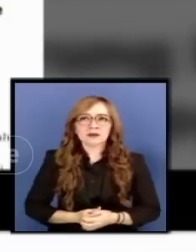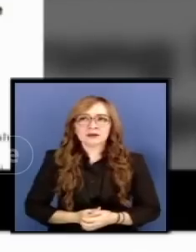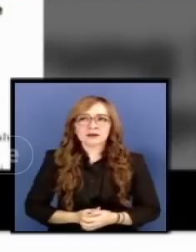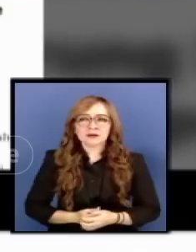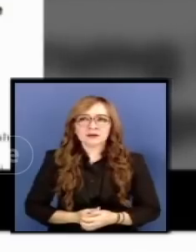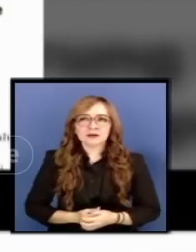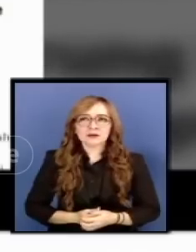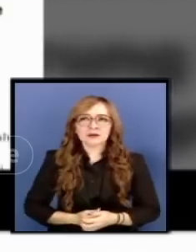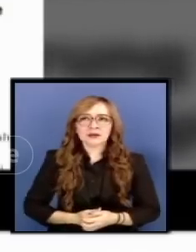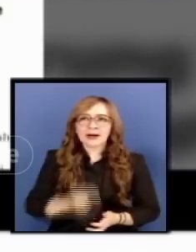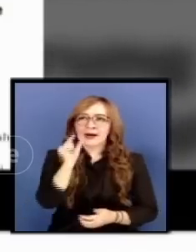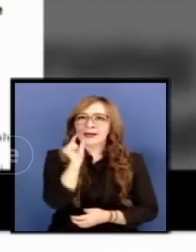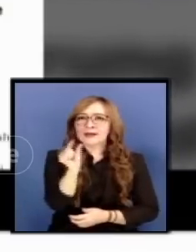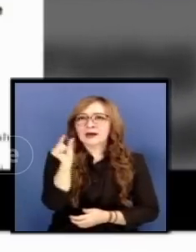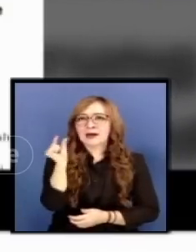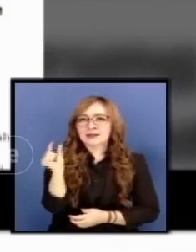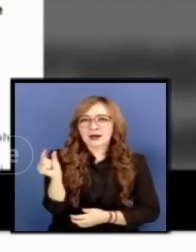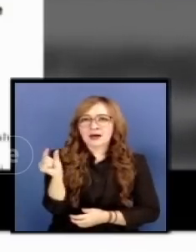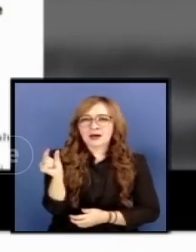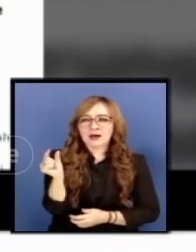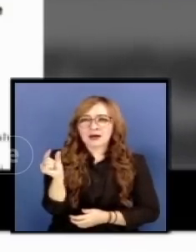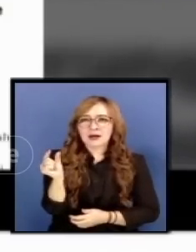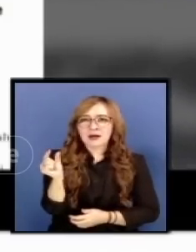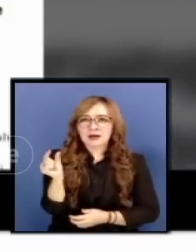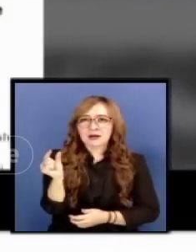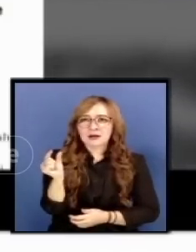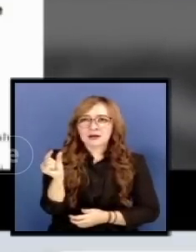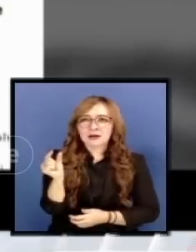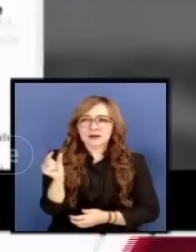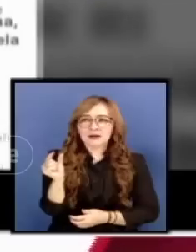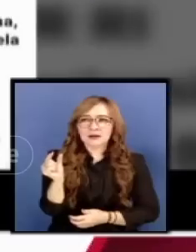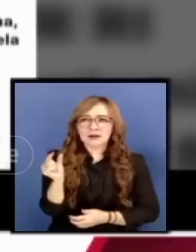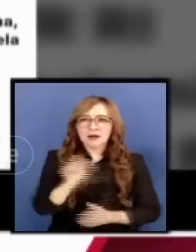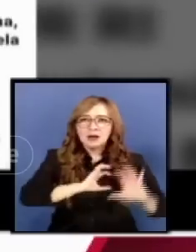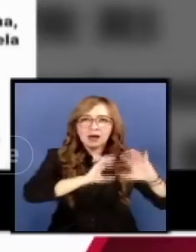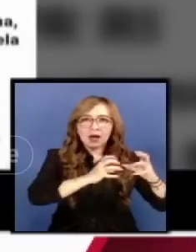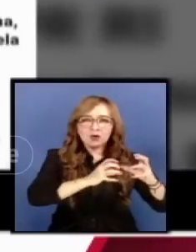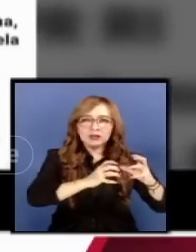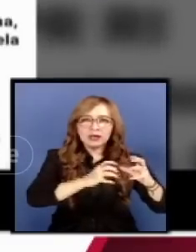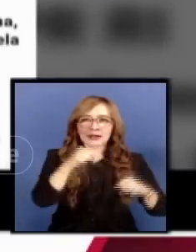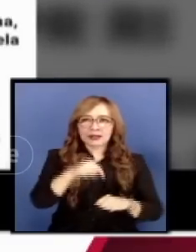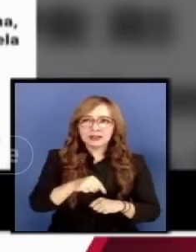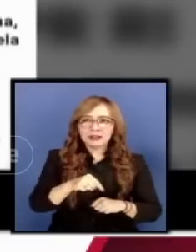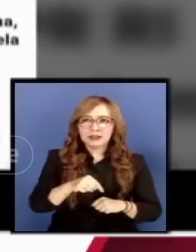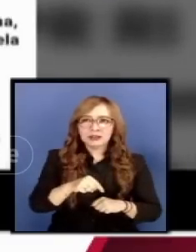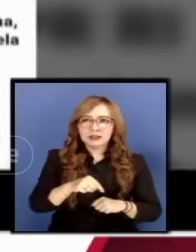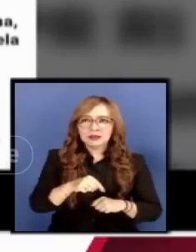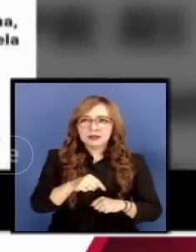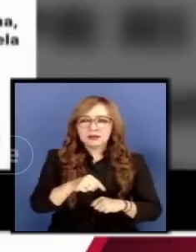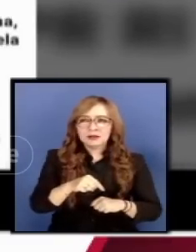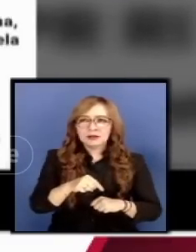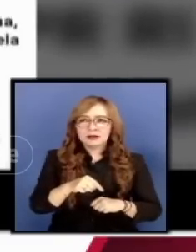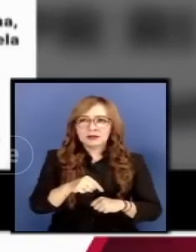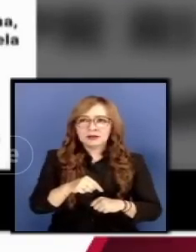tindakan atau ucapan yang dikeluarkan oleh anggota dewan ini berpotensi kuat melanggar kode etik yang